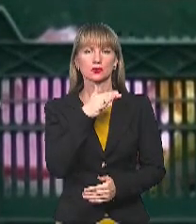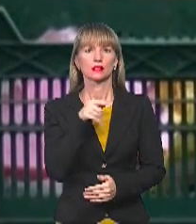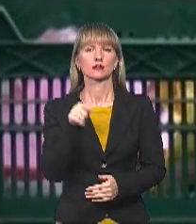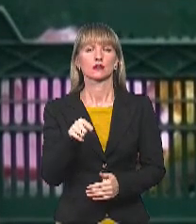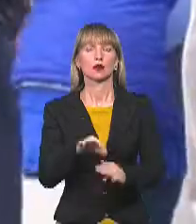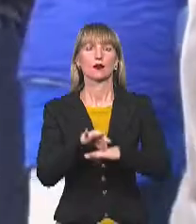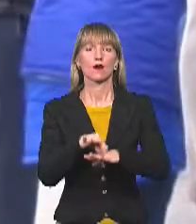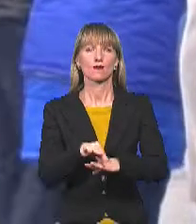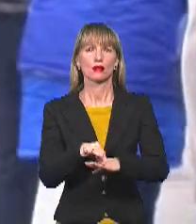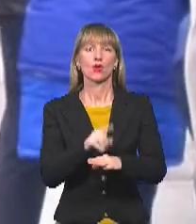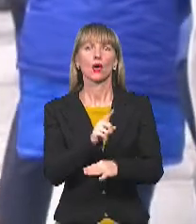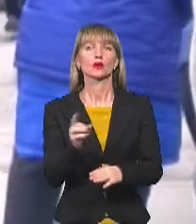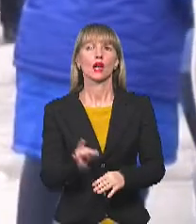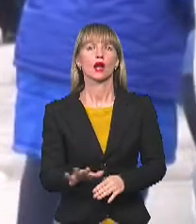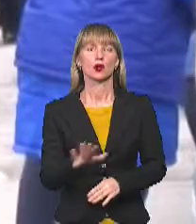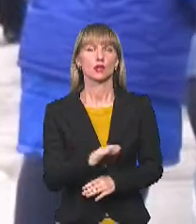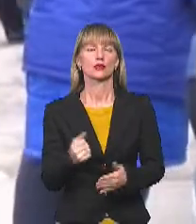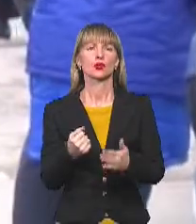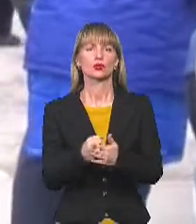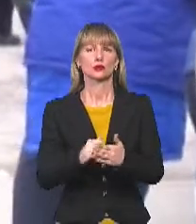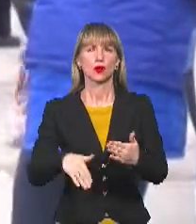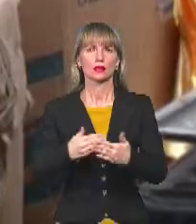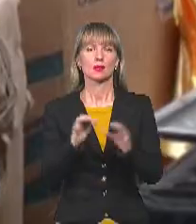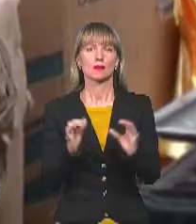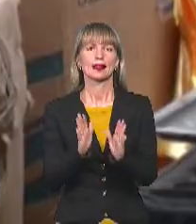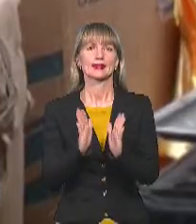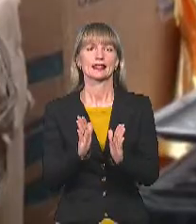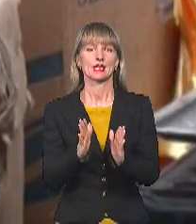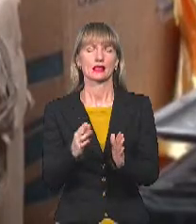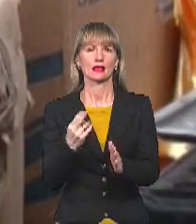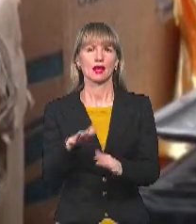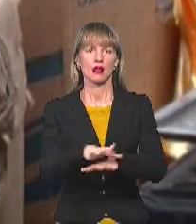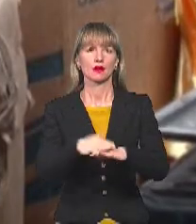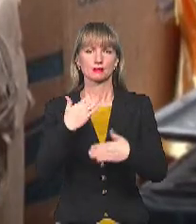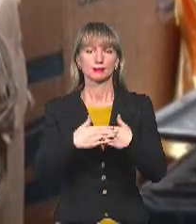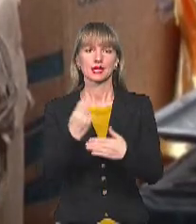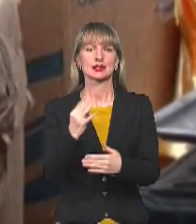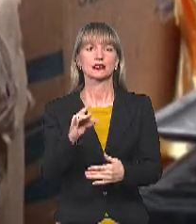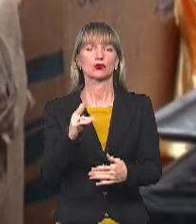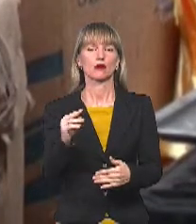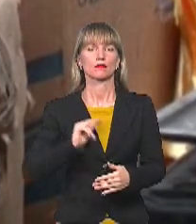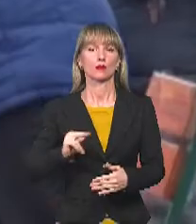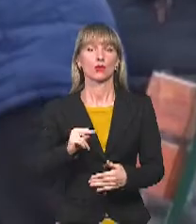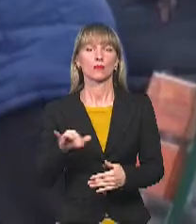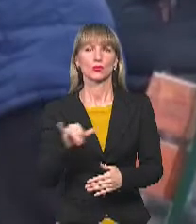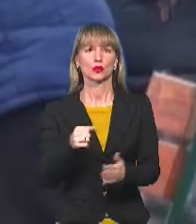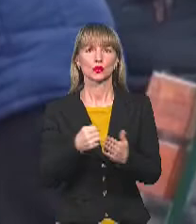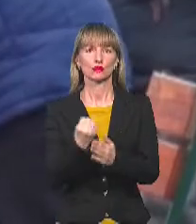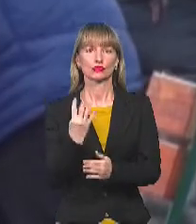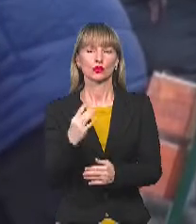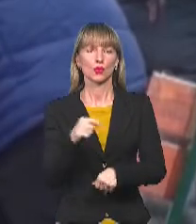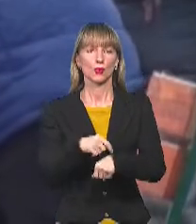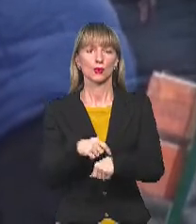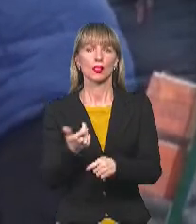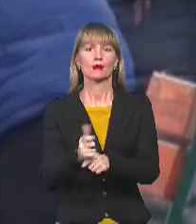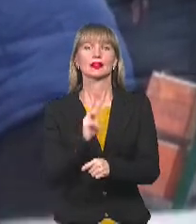вони проводились у кожному районі. Донині зберігся тільки ринок біля цирку, який працює по суботах до 14-ї години. Його вже